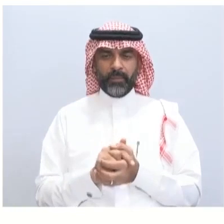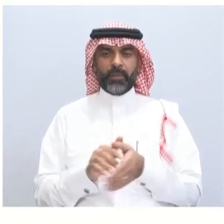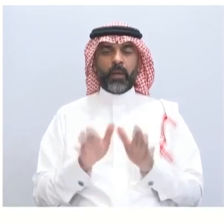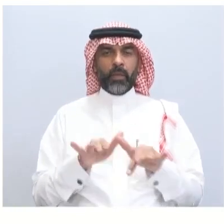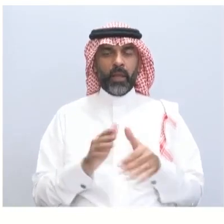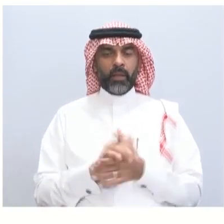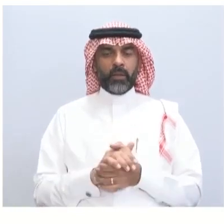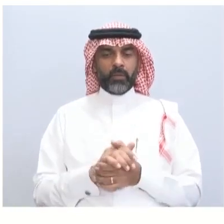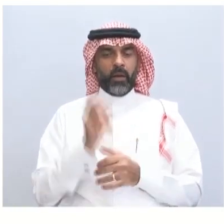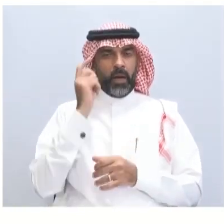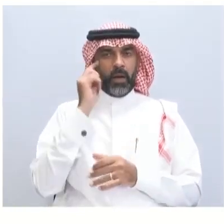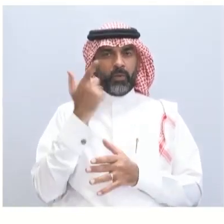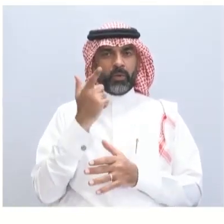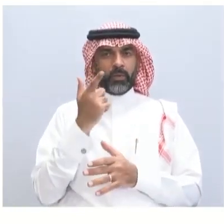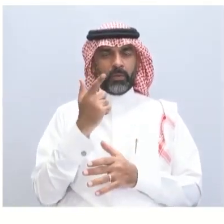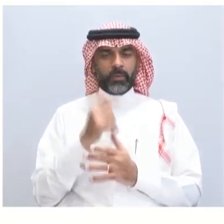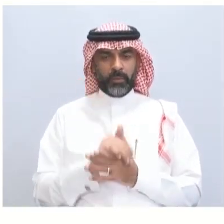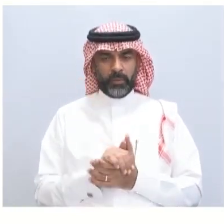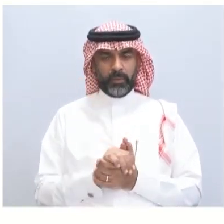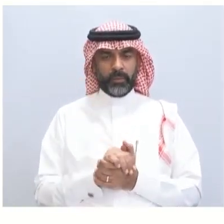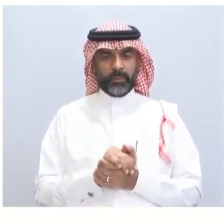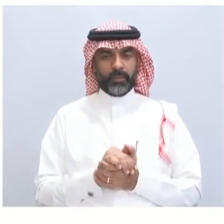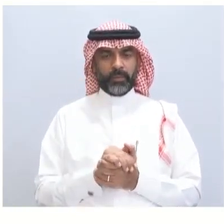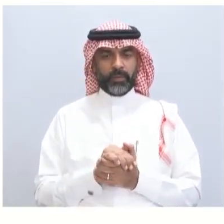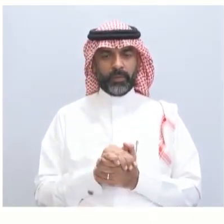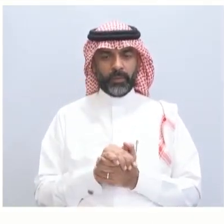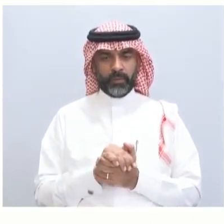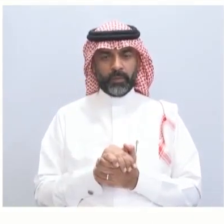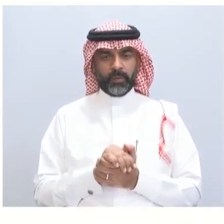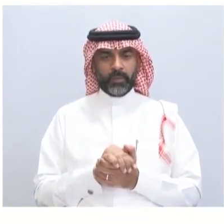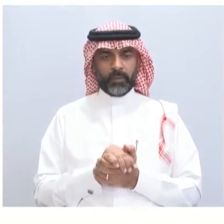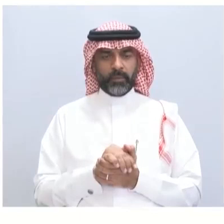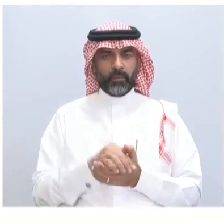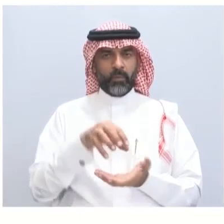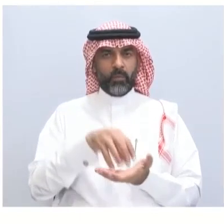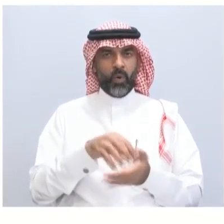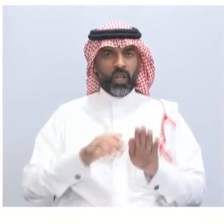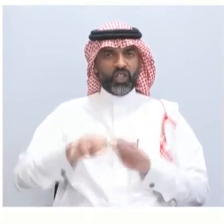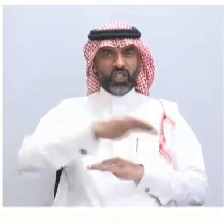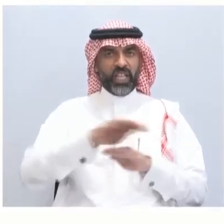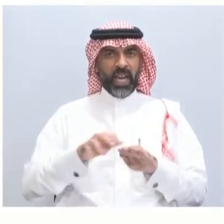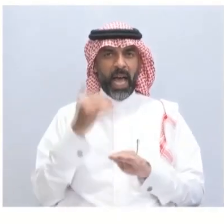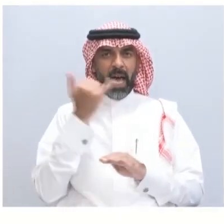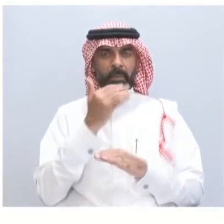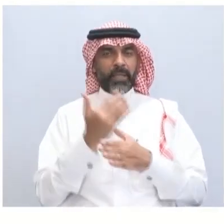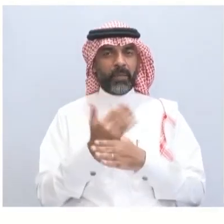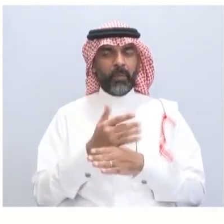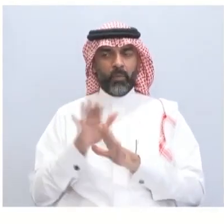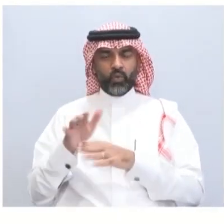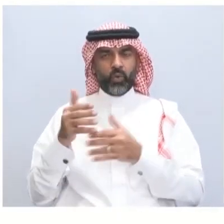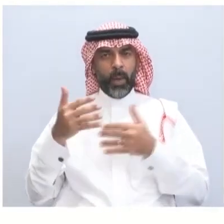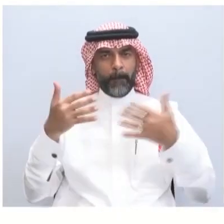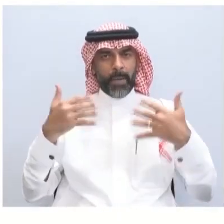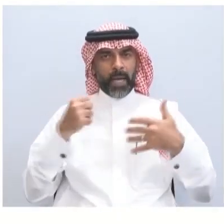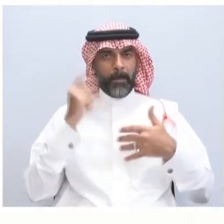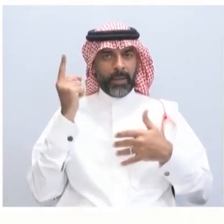ثم تعرفنا ايضا على اهميه موقع الجزيره العربيه ووجود المقدسات احسنتم التوسط بين